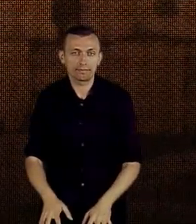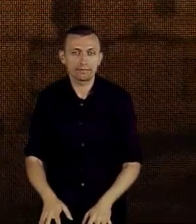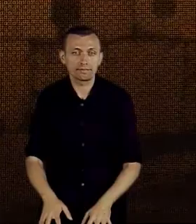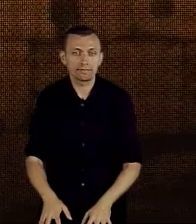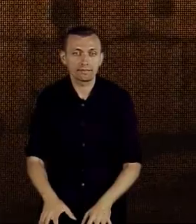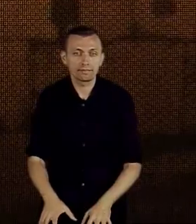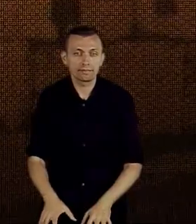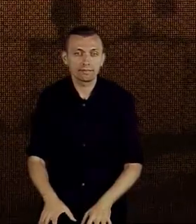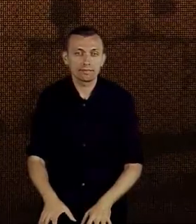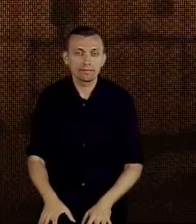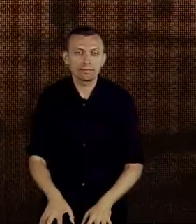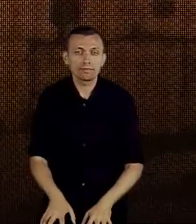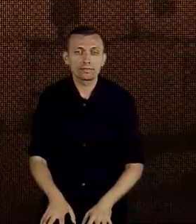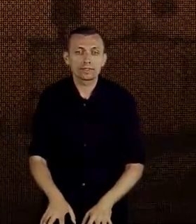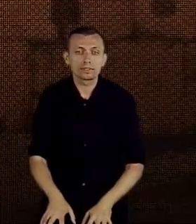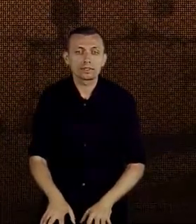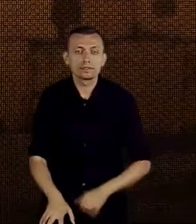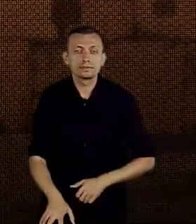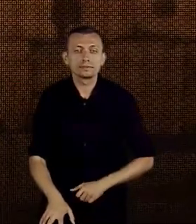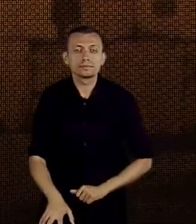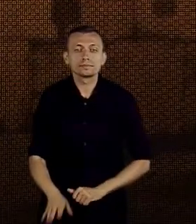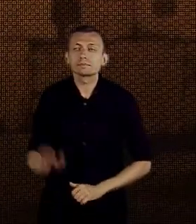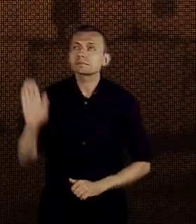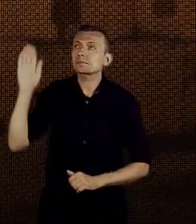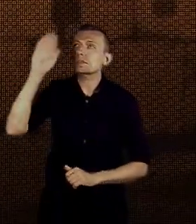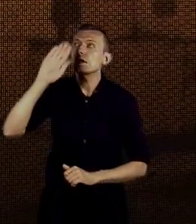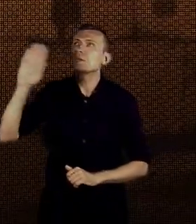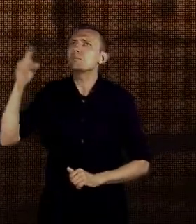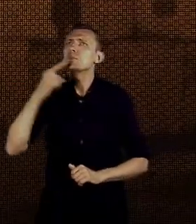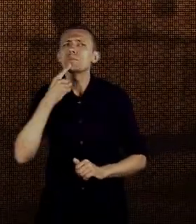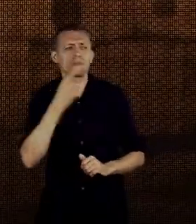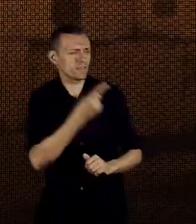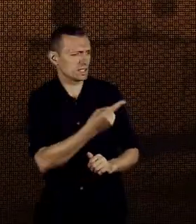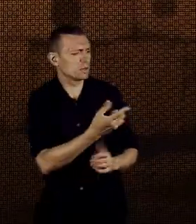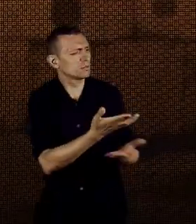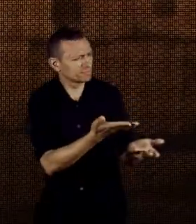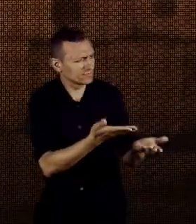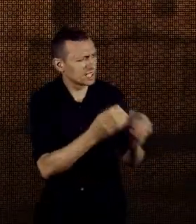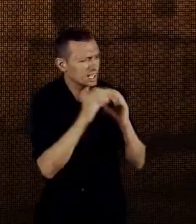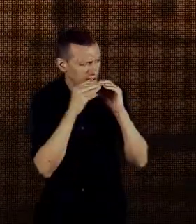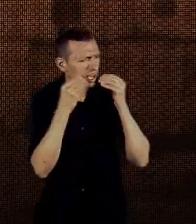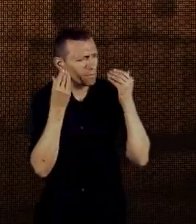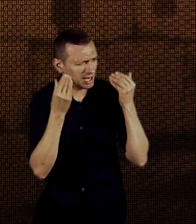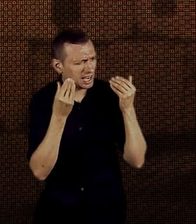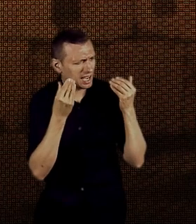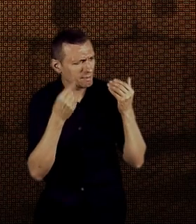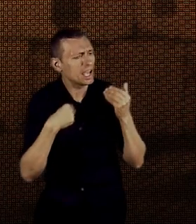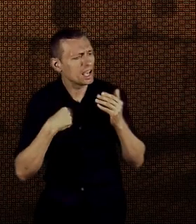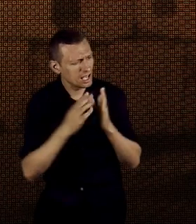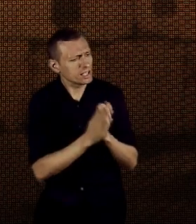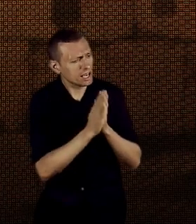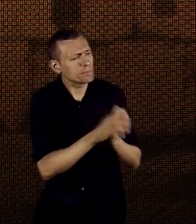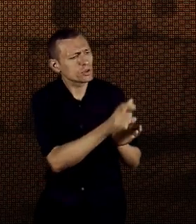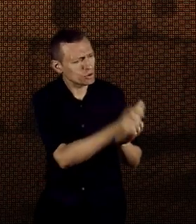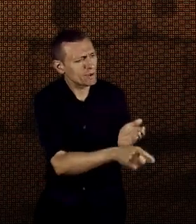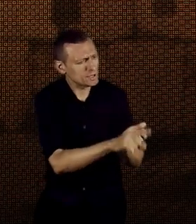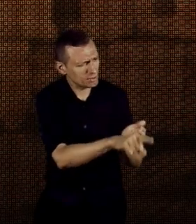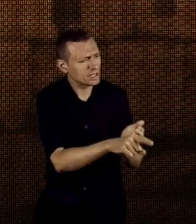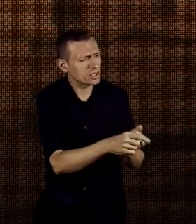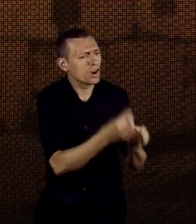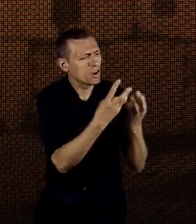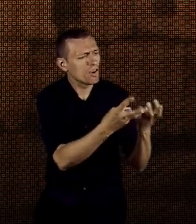jest najcenniejsze, a ty mi to dałeś. I prawdziwa lekcja